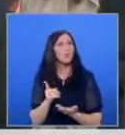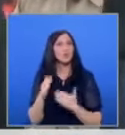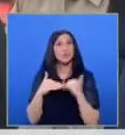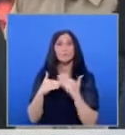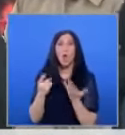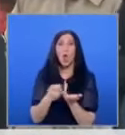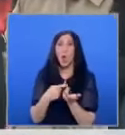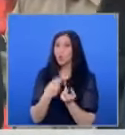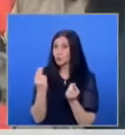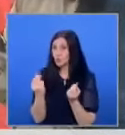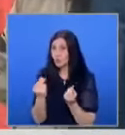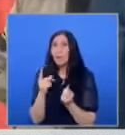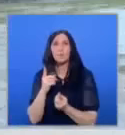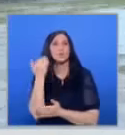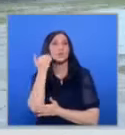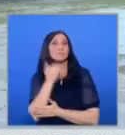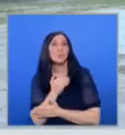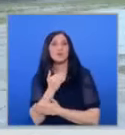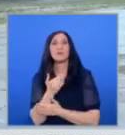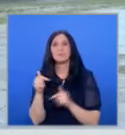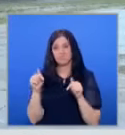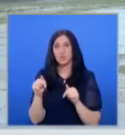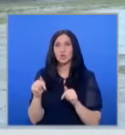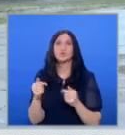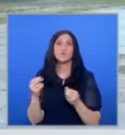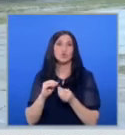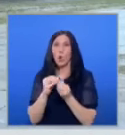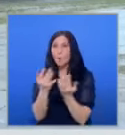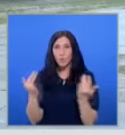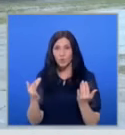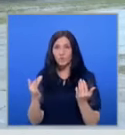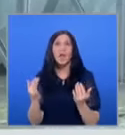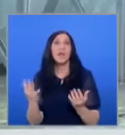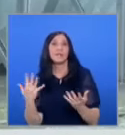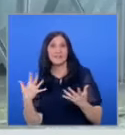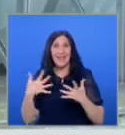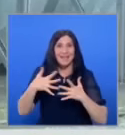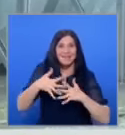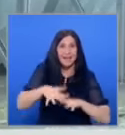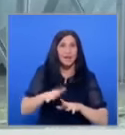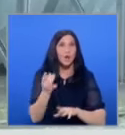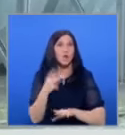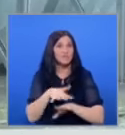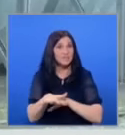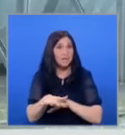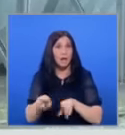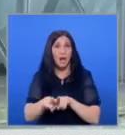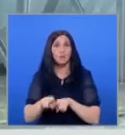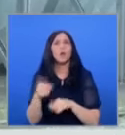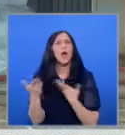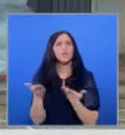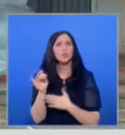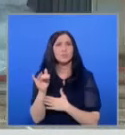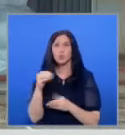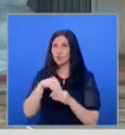построи, колко ще струва, може ли да се използва съществуващото оборудване и да се интегрира в нова система, както и какво ще участието